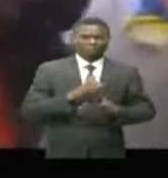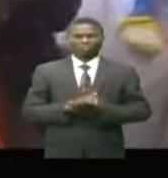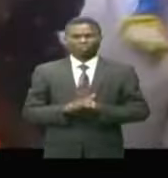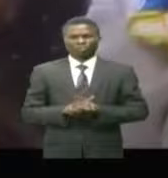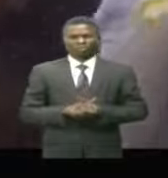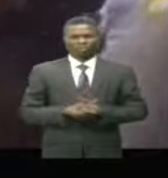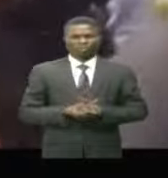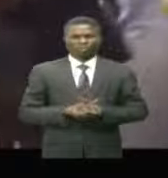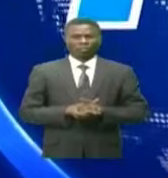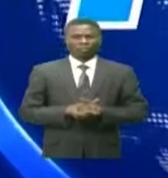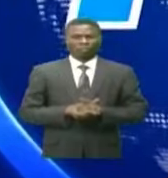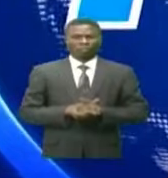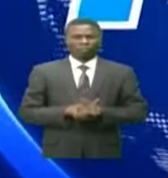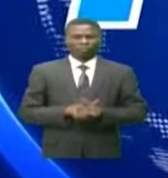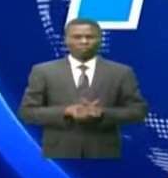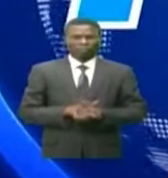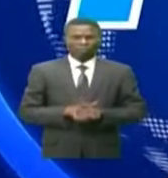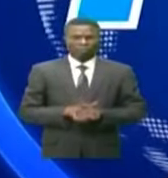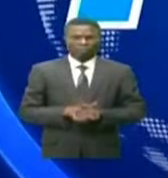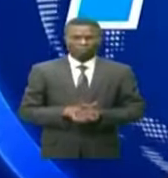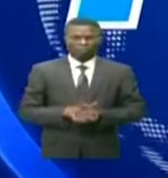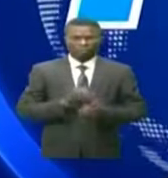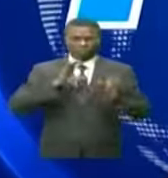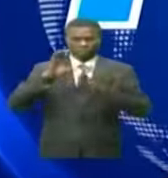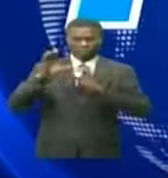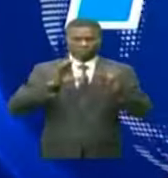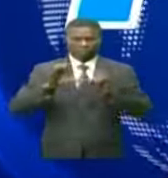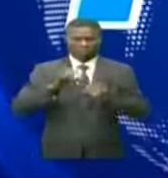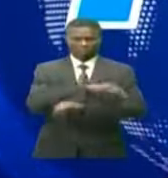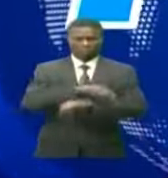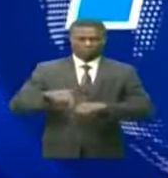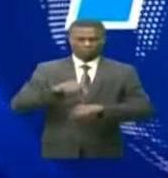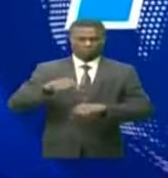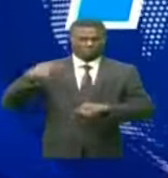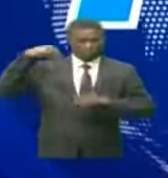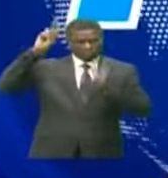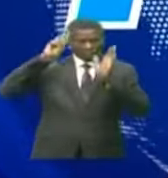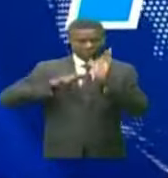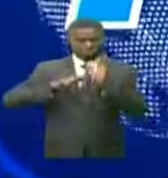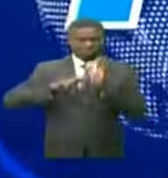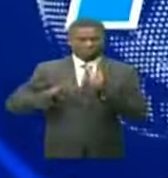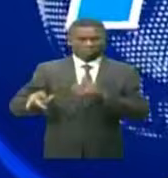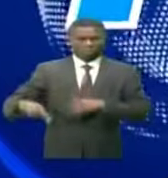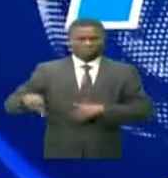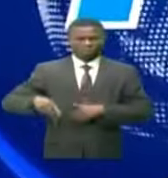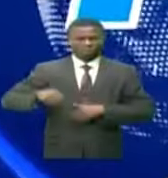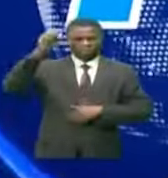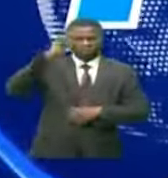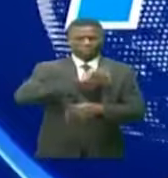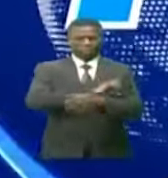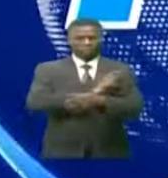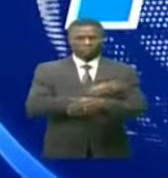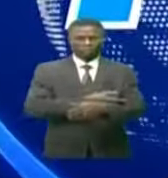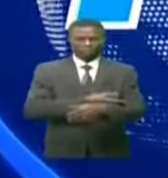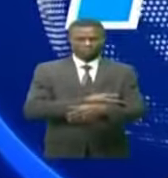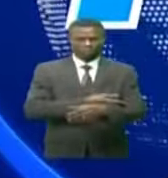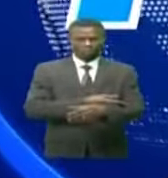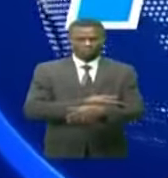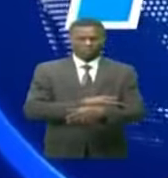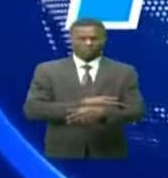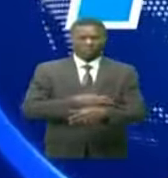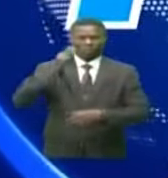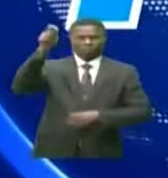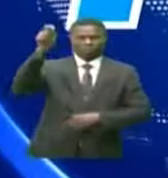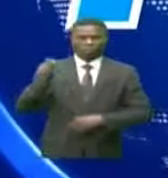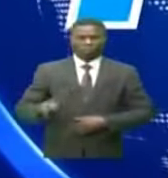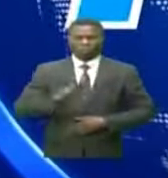2023. Et ce communiqué du cabinet du gouverneur de la province du Nord Kivu. Les forces